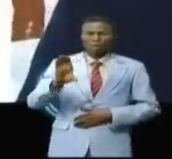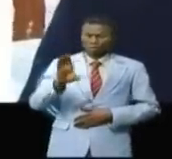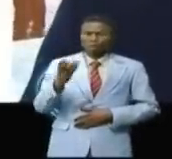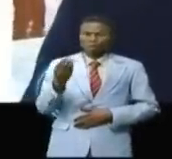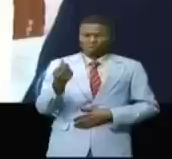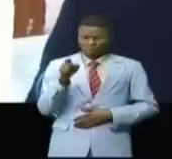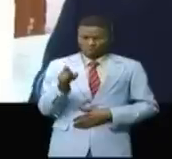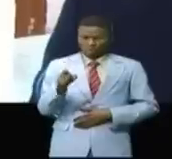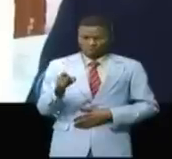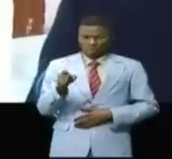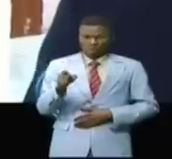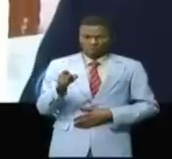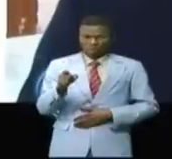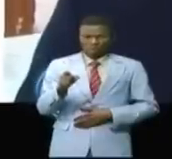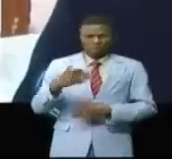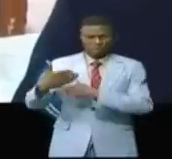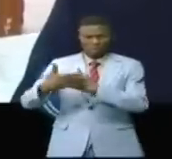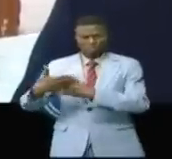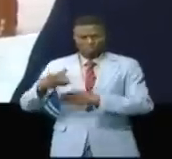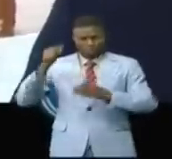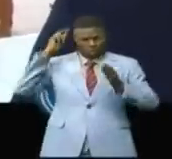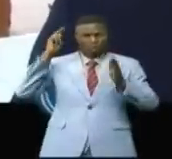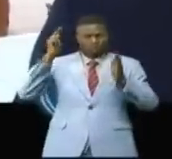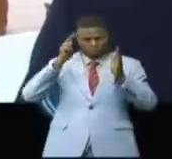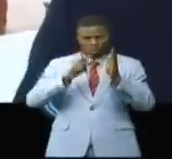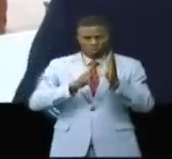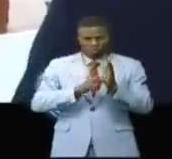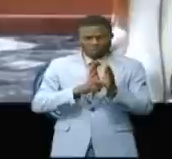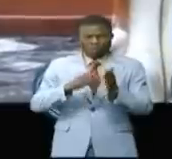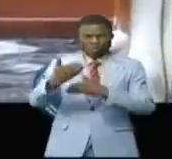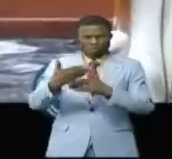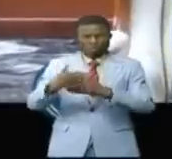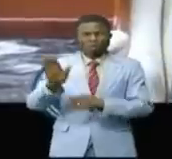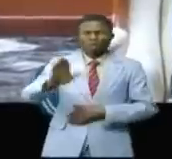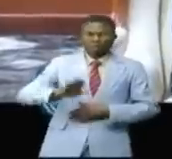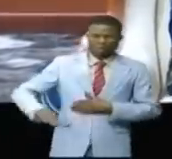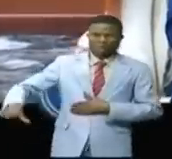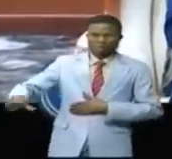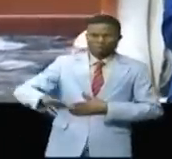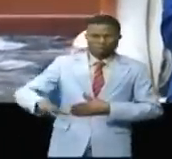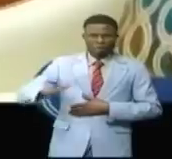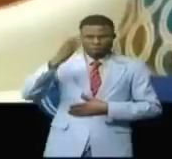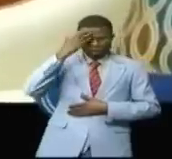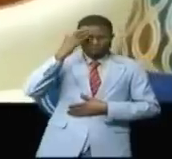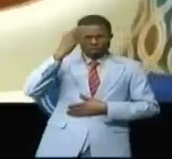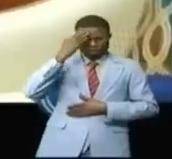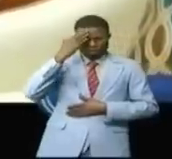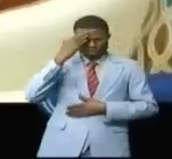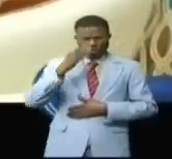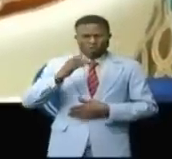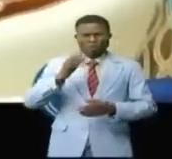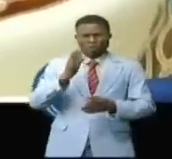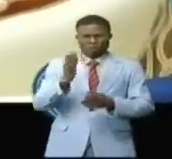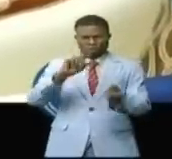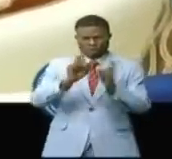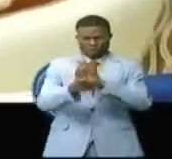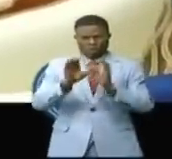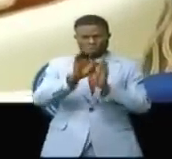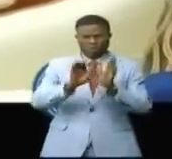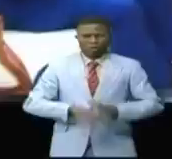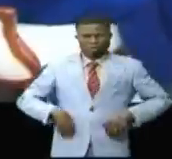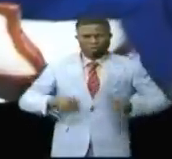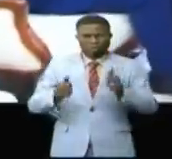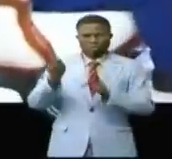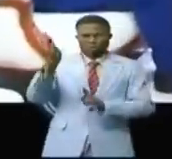aux côtés des gouvernements aux côtés des pays pour s'assurer de l'amélioration des conditions de vie des